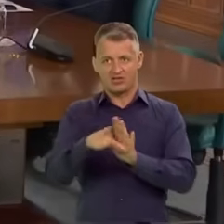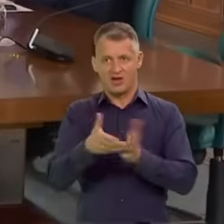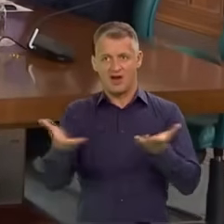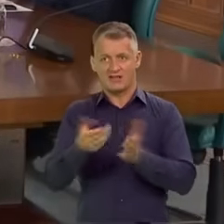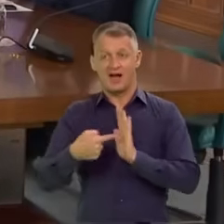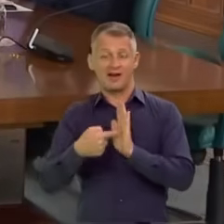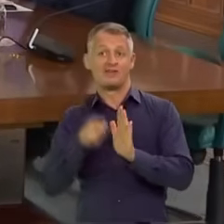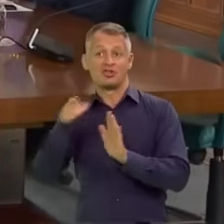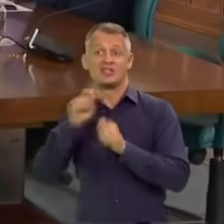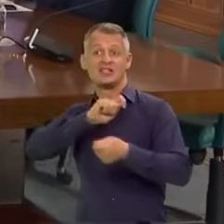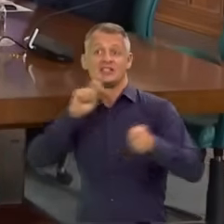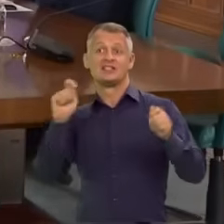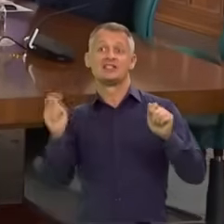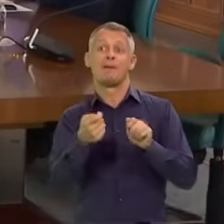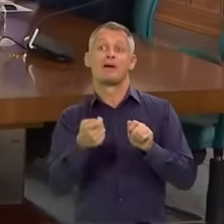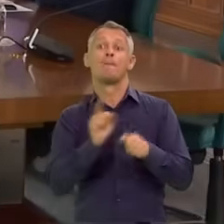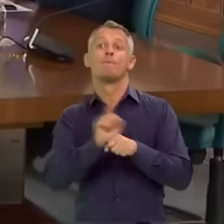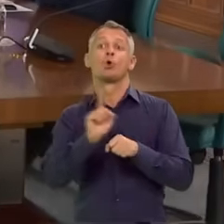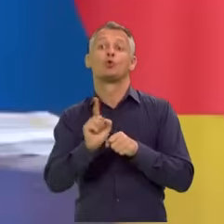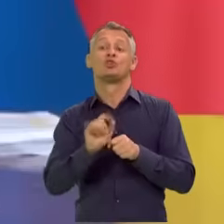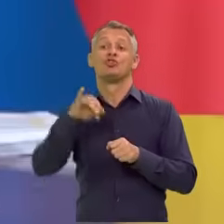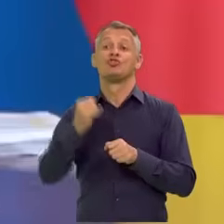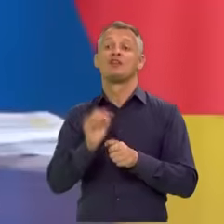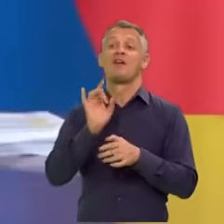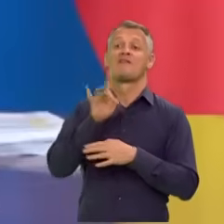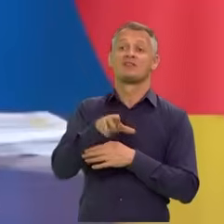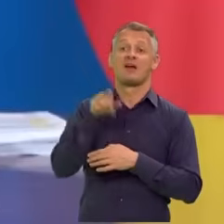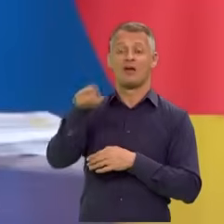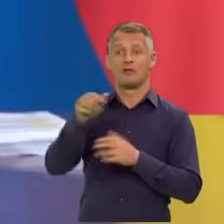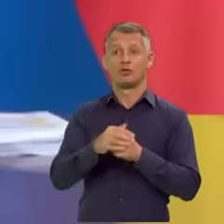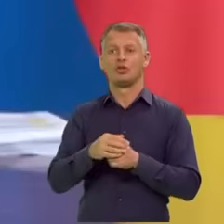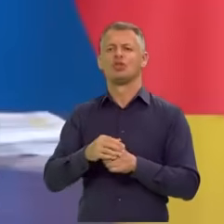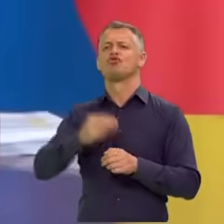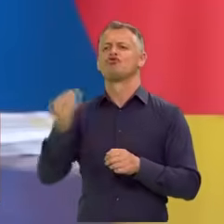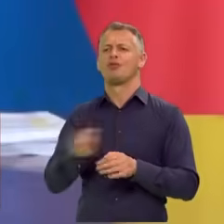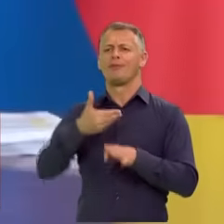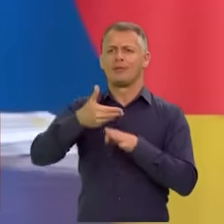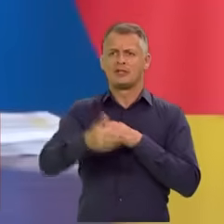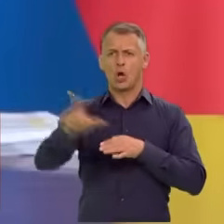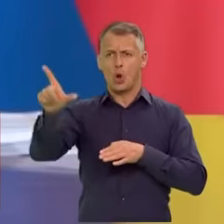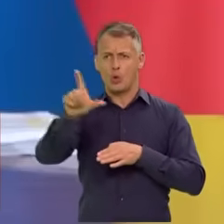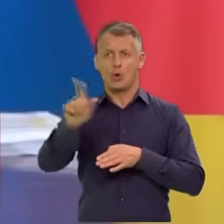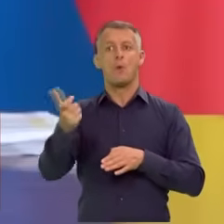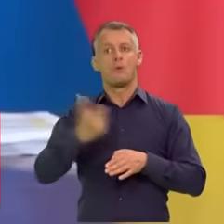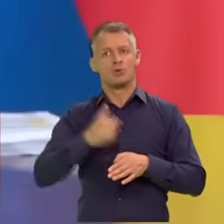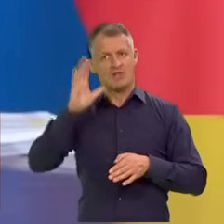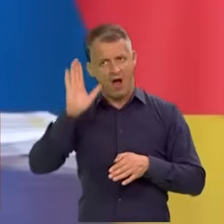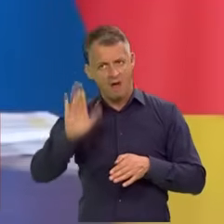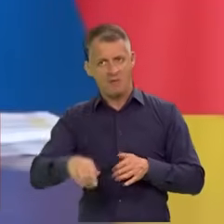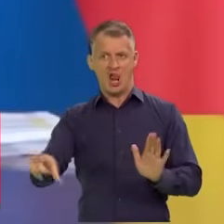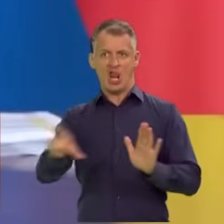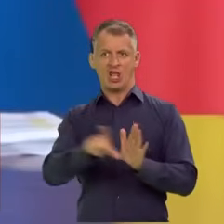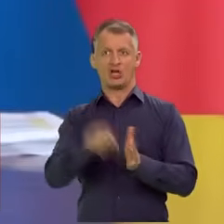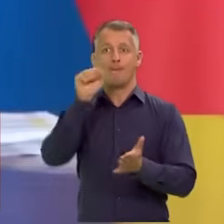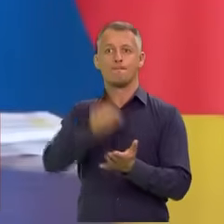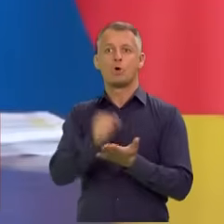semnalizeze aceste schimbări pe produs și la raft. Cel târziu, luni, putem avea actul publicat în Monitor Oficial.